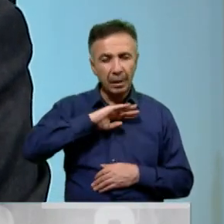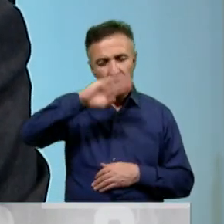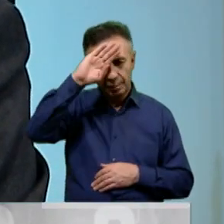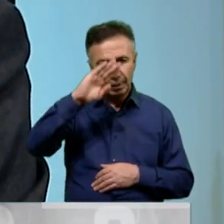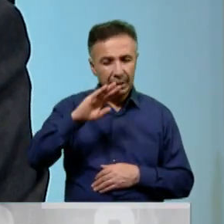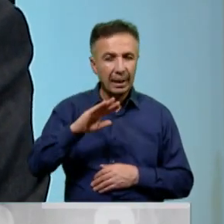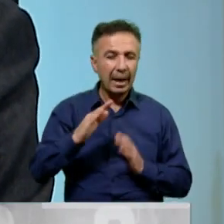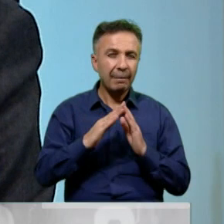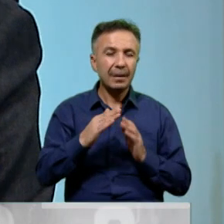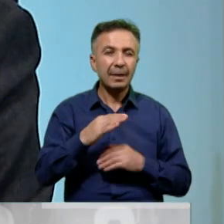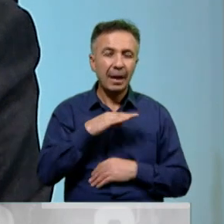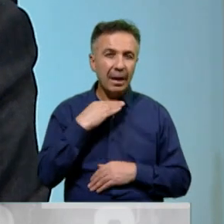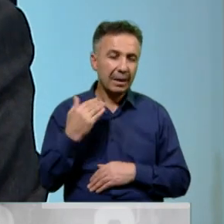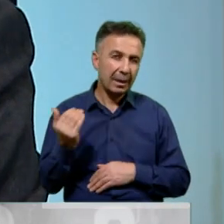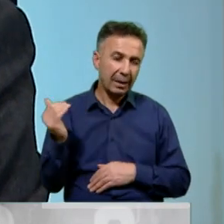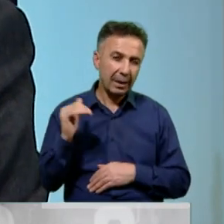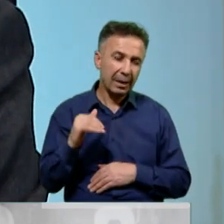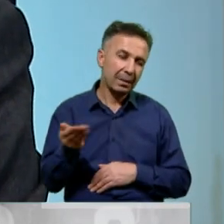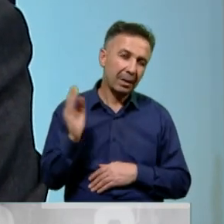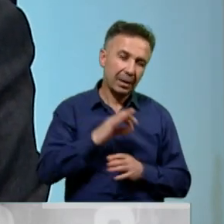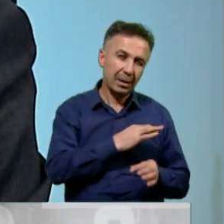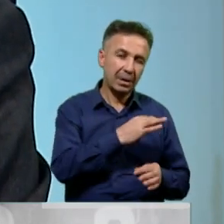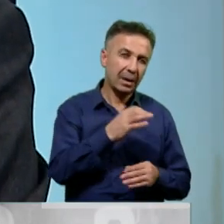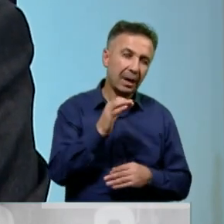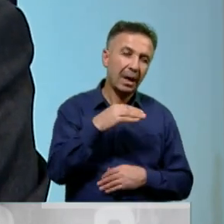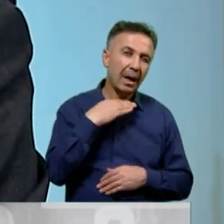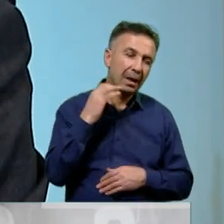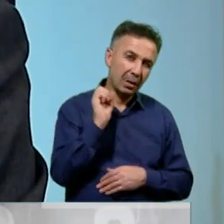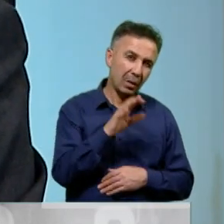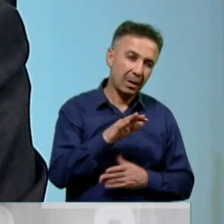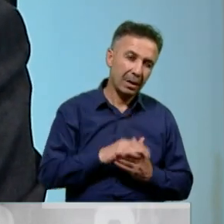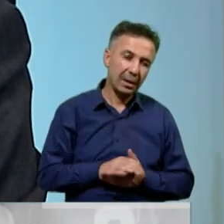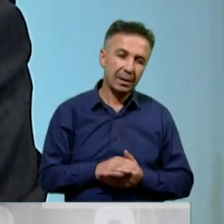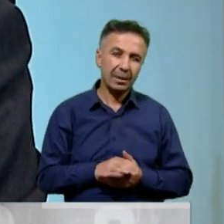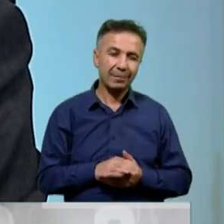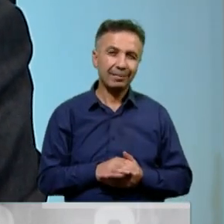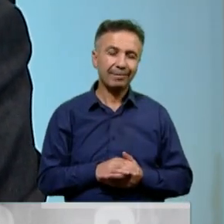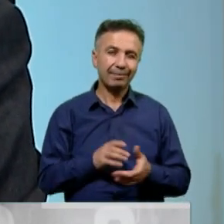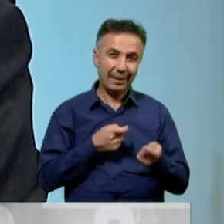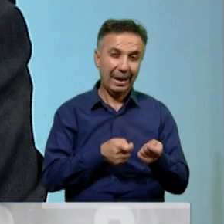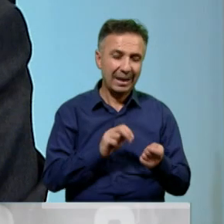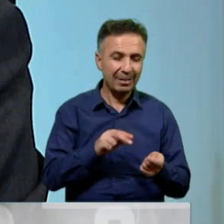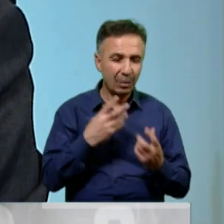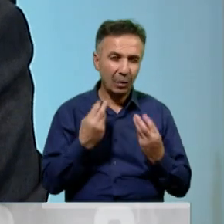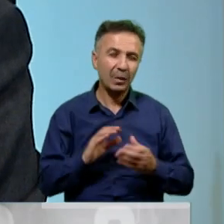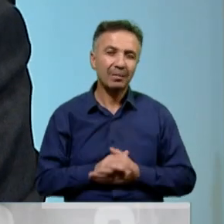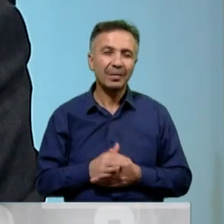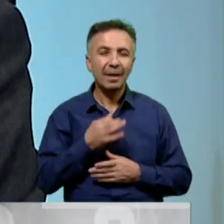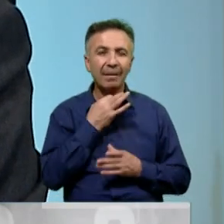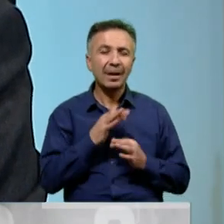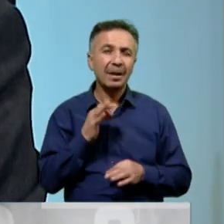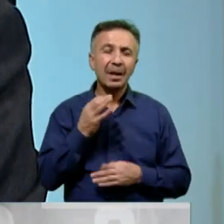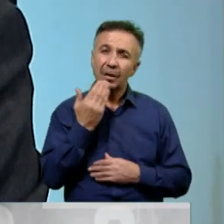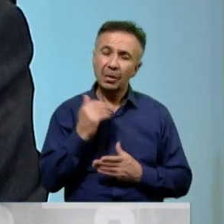et gelecek. Siz başkasına göndereceksiniz. Bunlar evde de eğitimi sağlıyor. Yani fakir insan